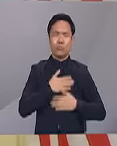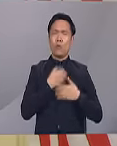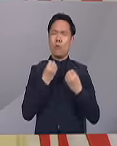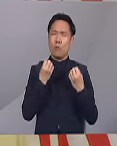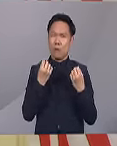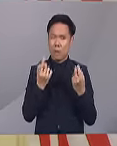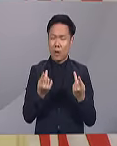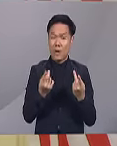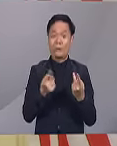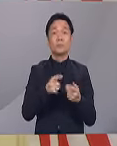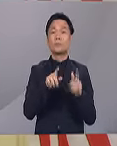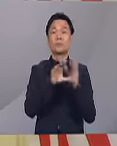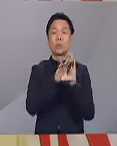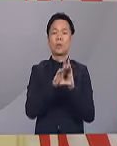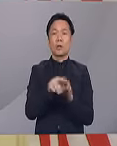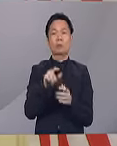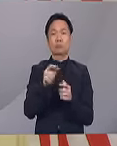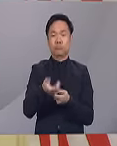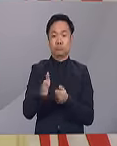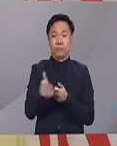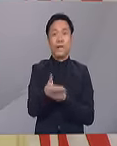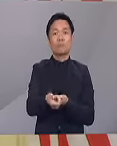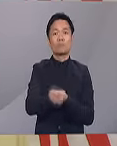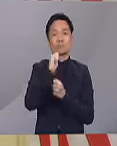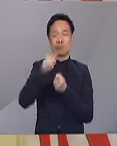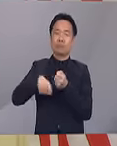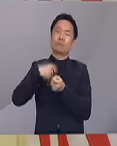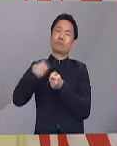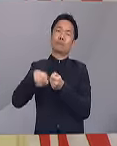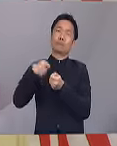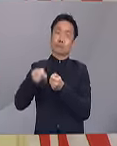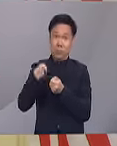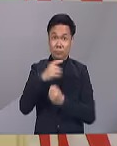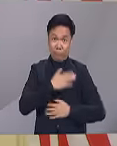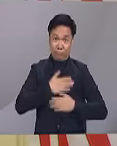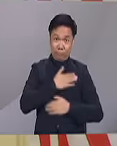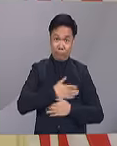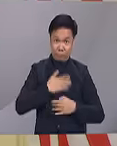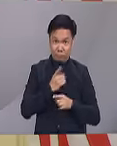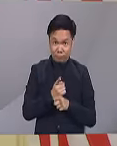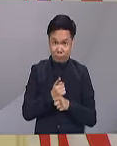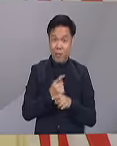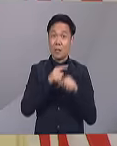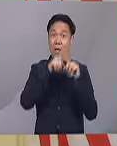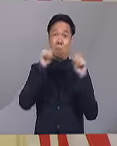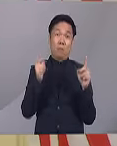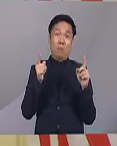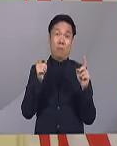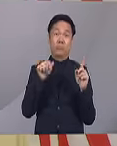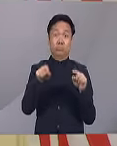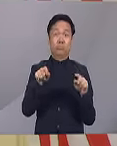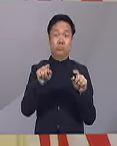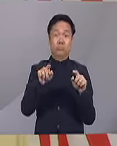juga saya kata, memancing. Memancing boleh dianggap sebagai riadah. Tetapi kalau di